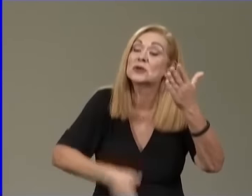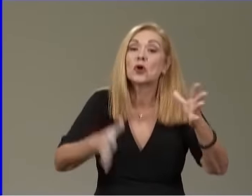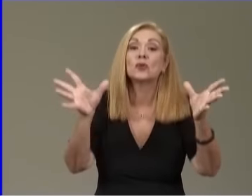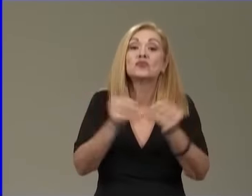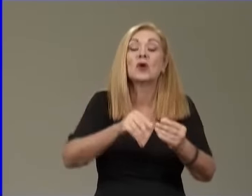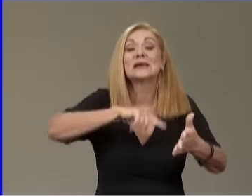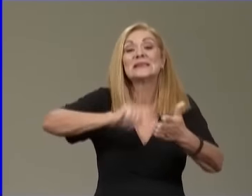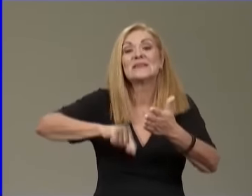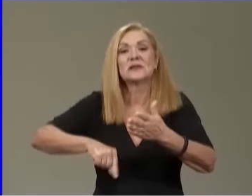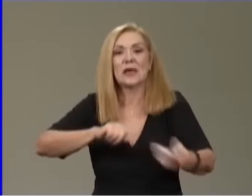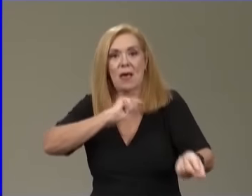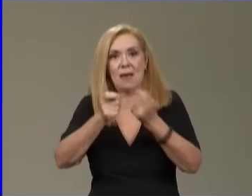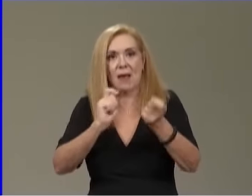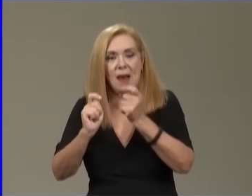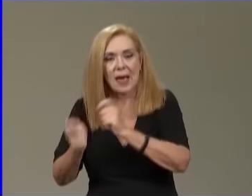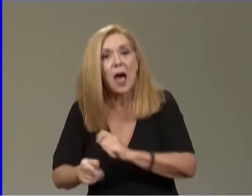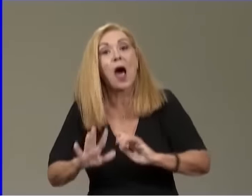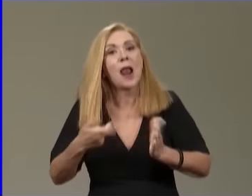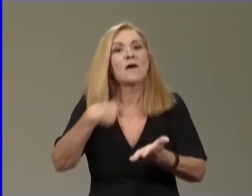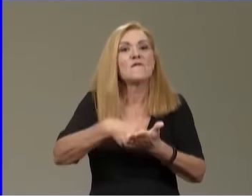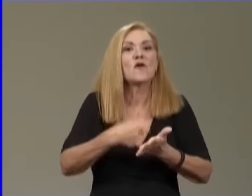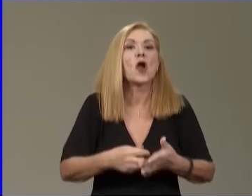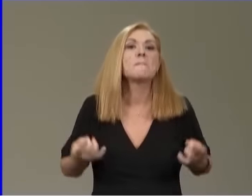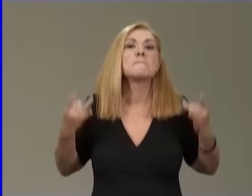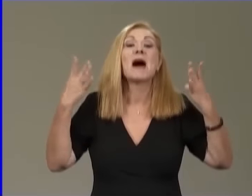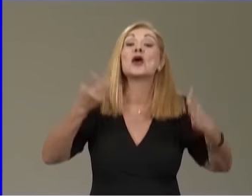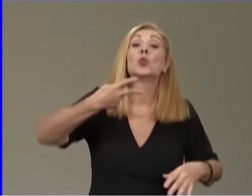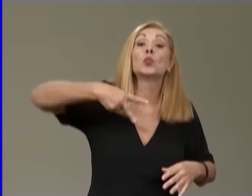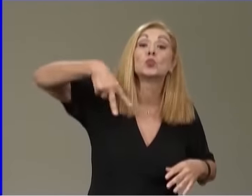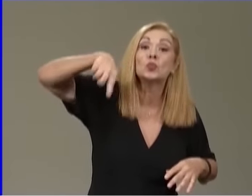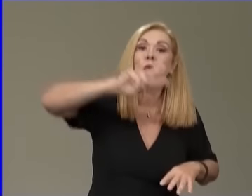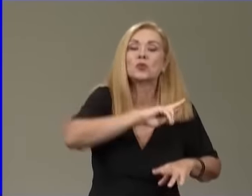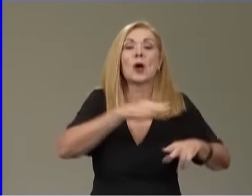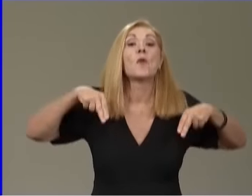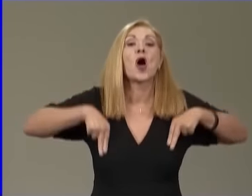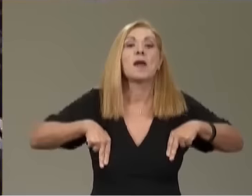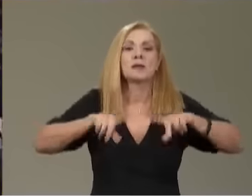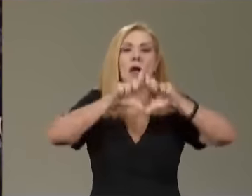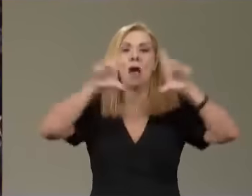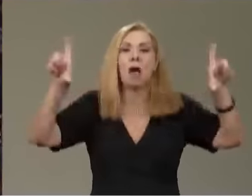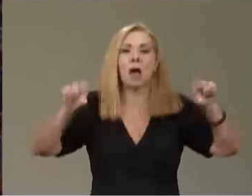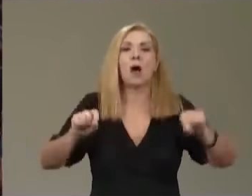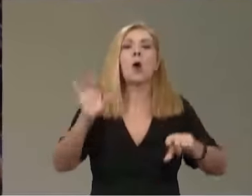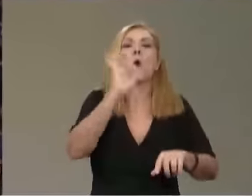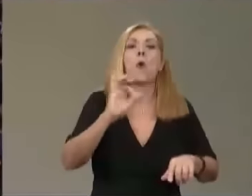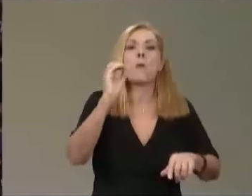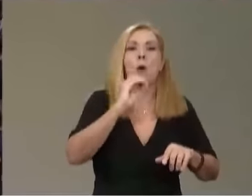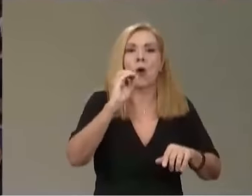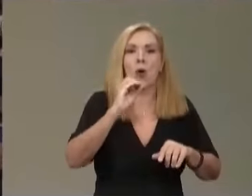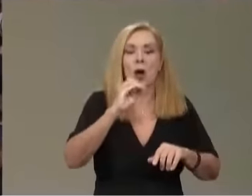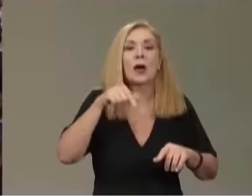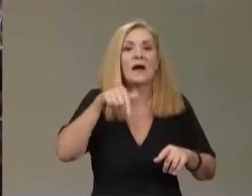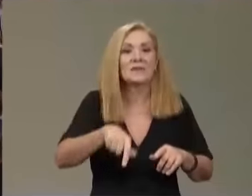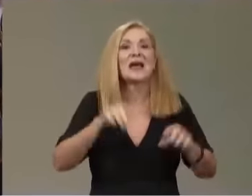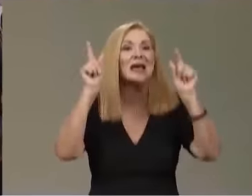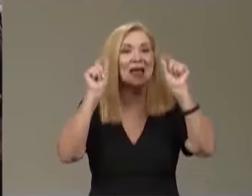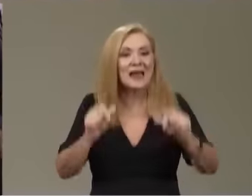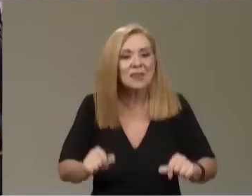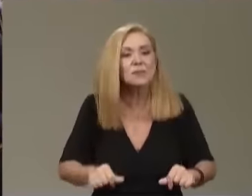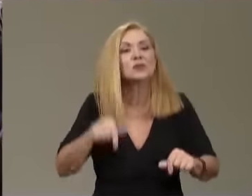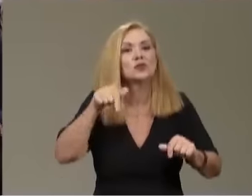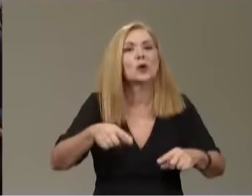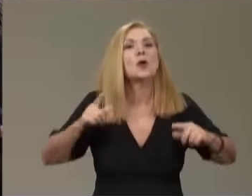συναλλαγές, αλλά και η φοροαπαλλαγή των τόκων από κρατικά ομόλογα. Είναι ρυθμίσεις που τώρα ενισχύονται με μία ακόμα